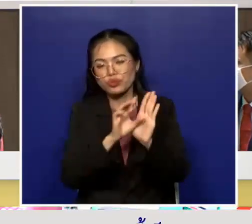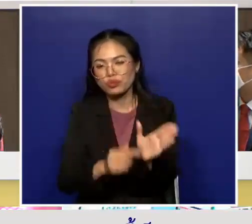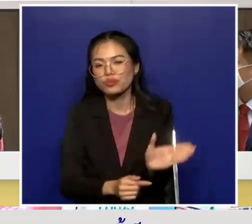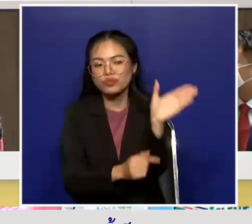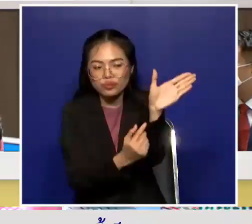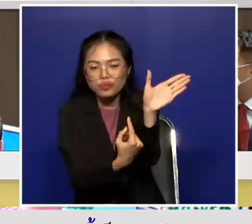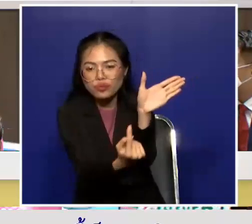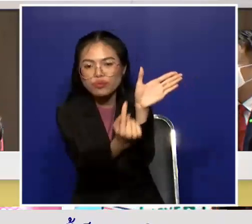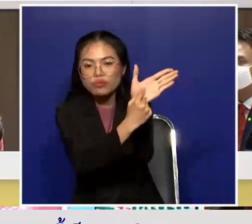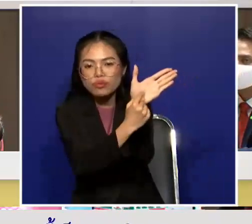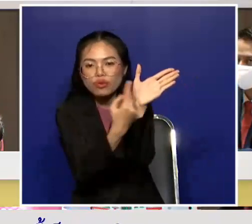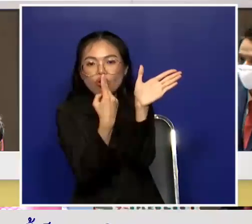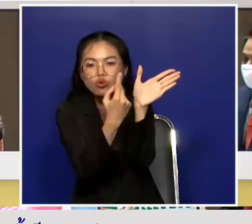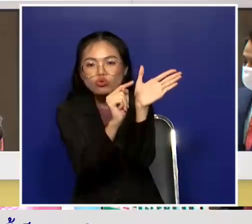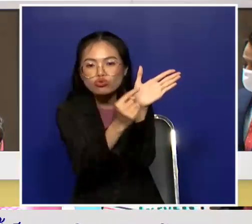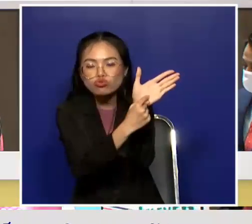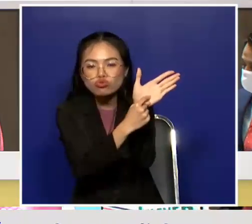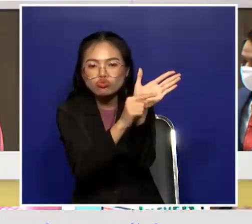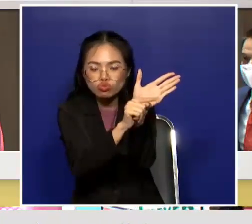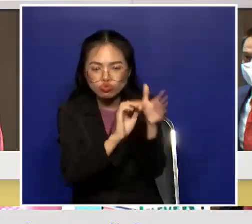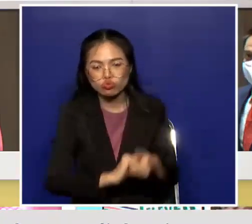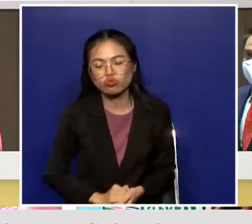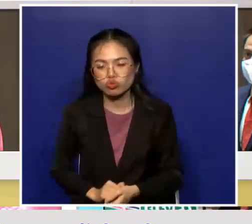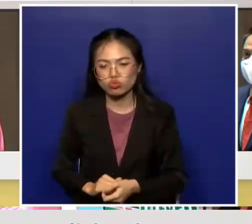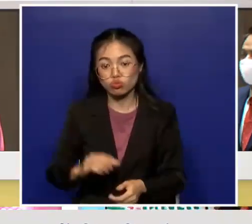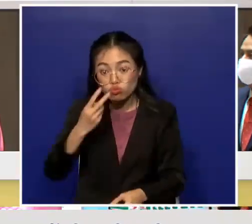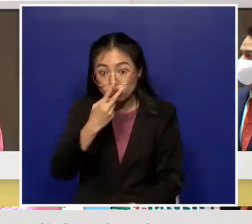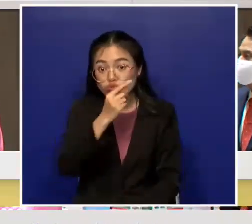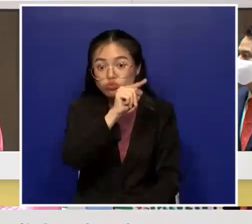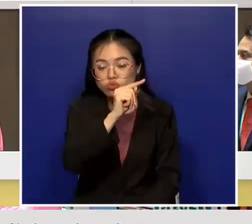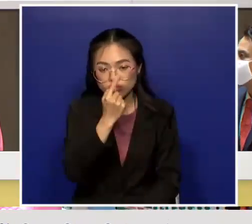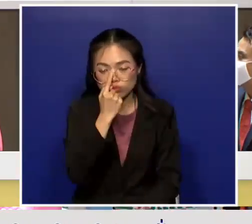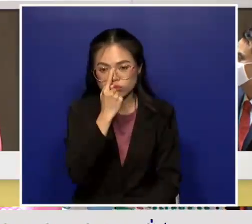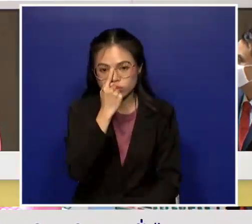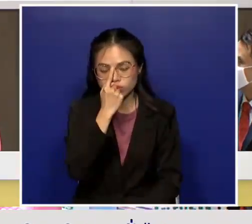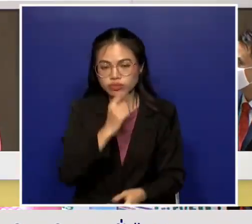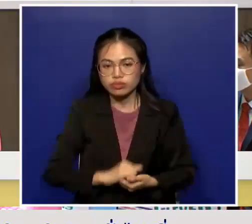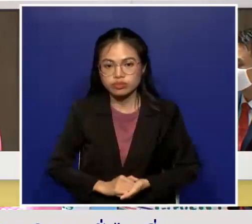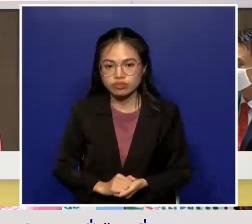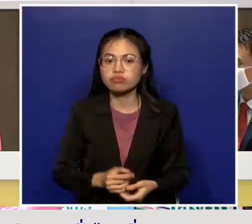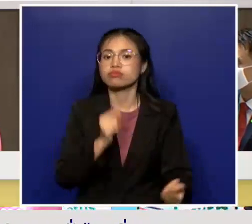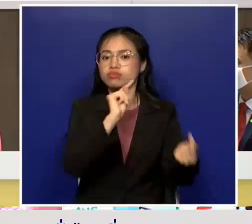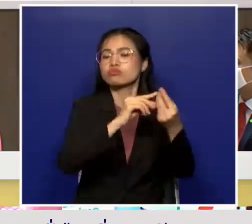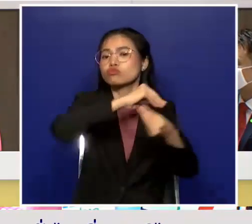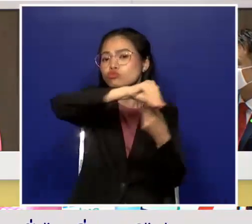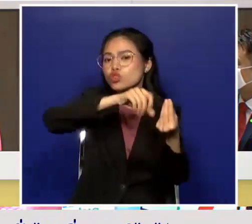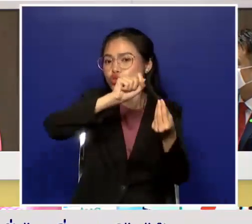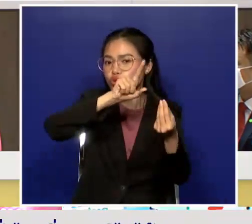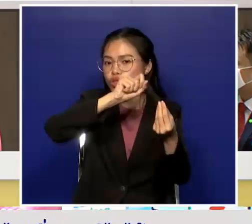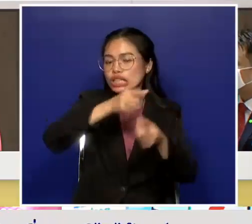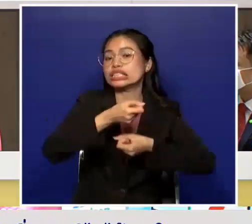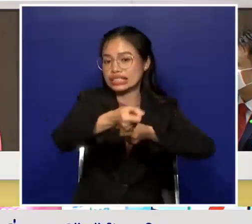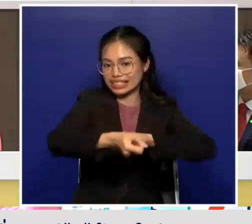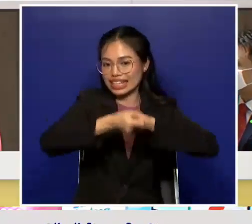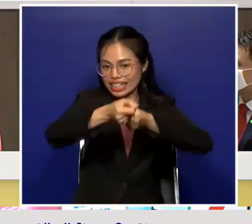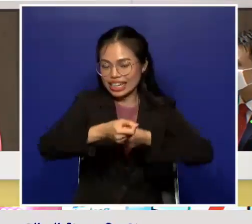เอาออกนี่ไงท่านประธานดูนะครับ ธุรกิจเกี่ยวกับทางด้านการเกษตรก็ดี